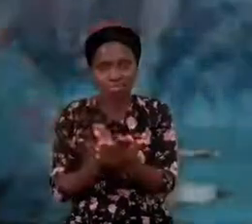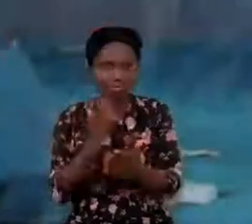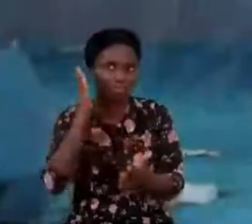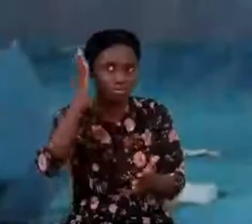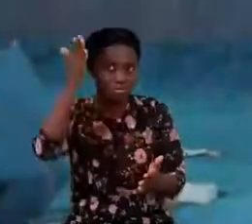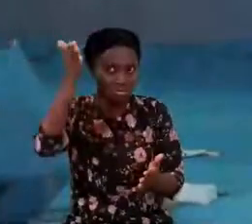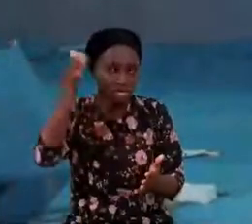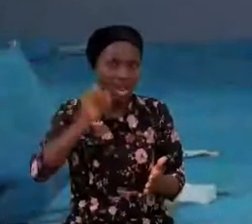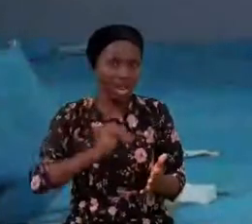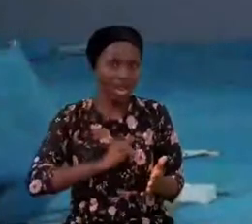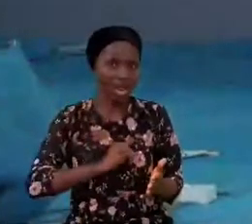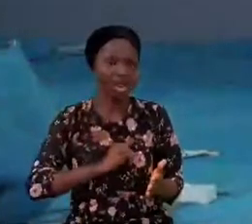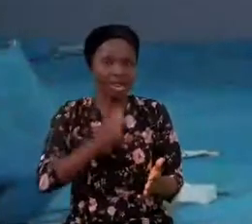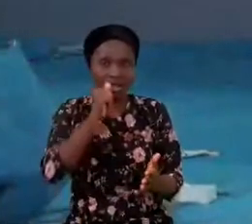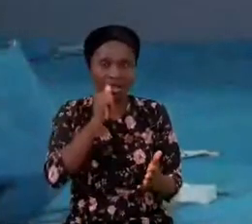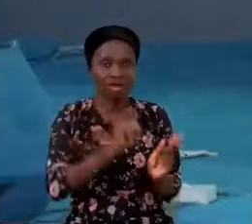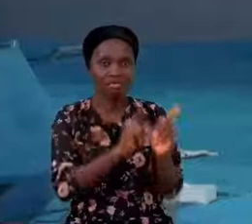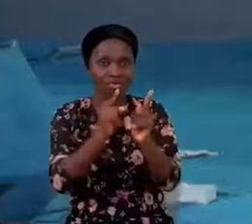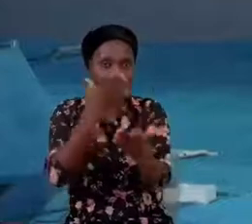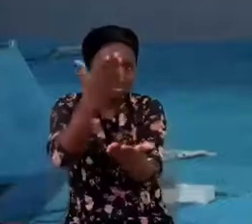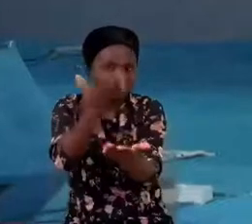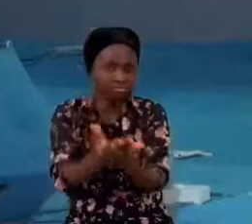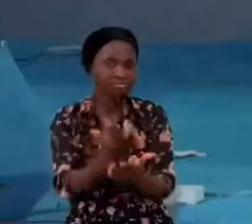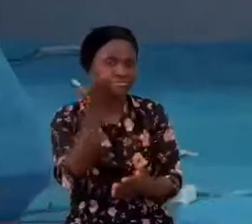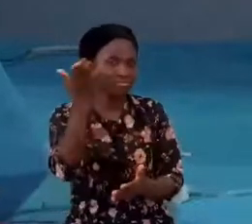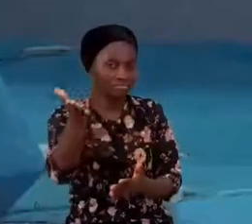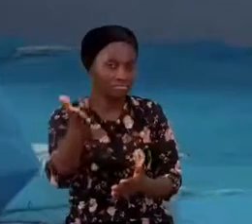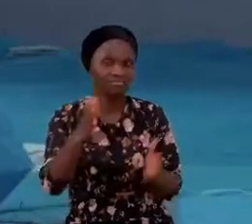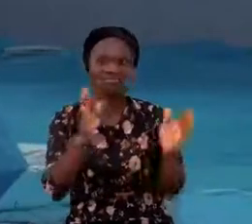arriveras. Verset 20 là-bas. Verset 20 dit.